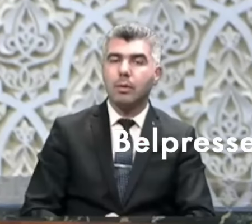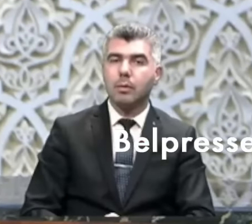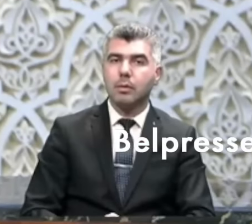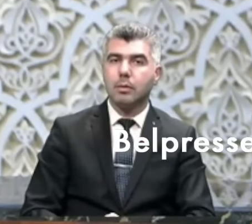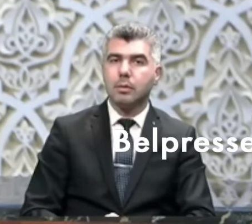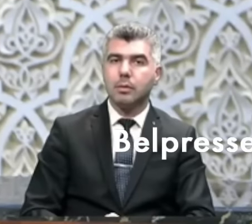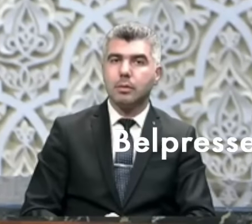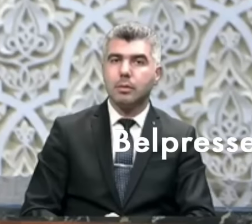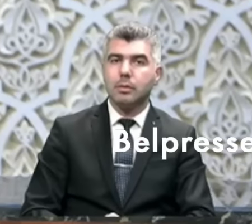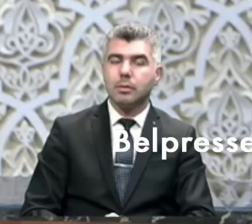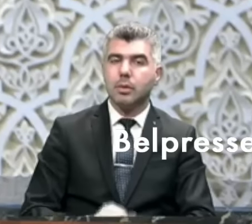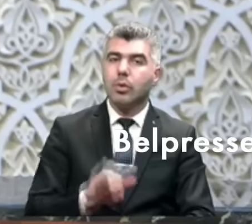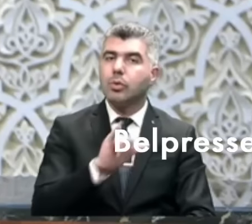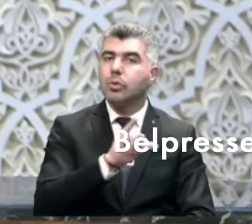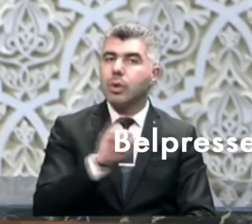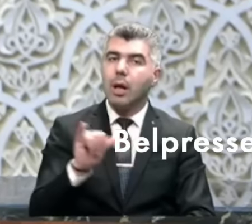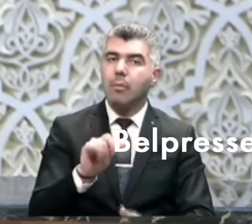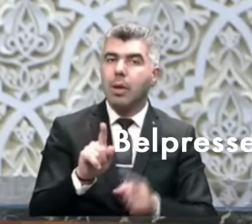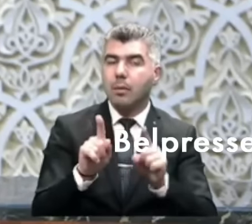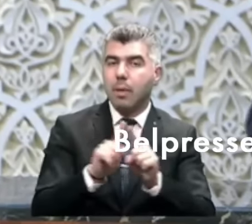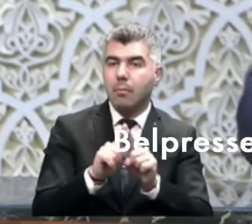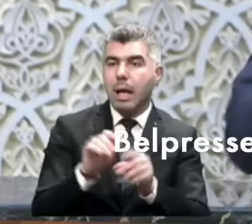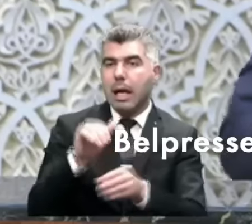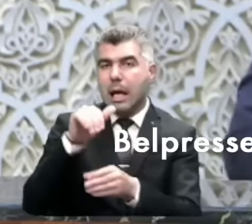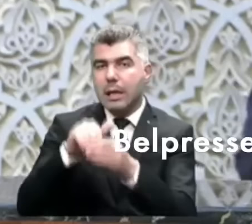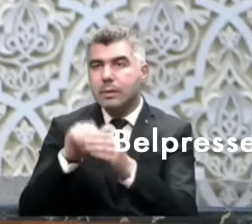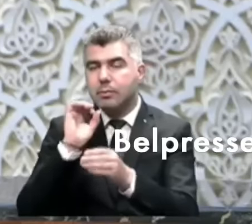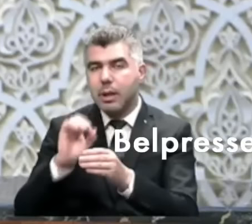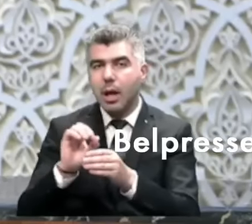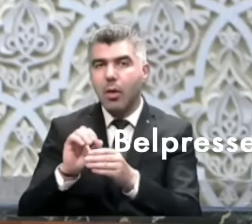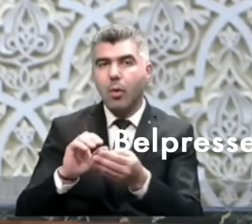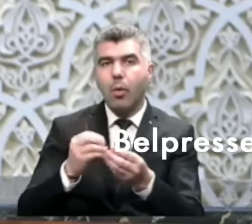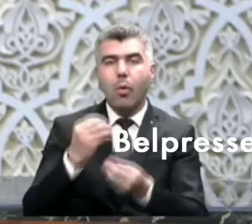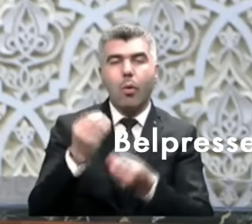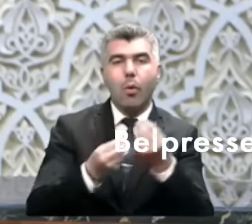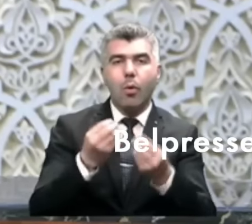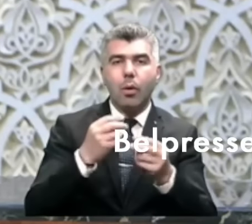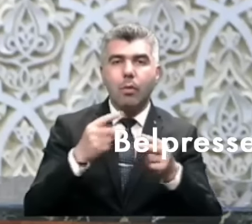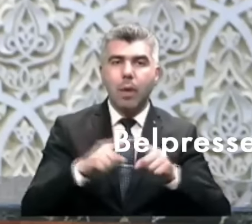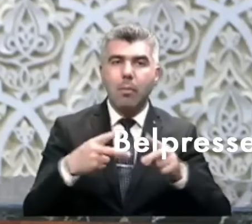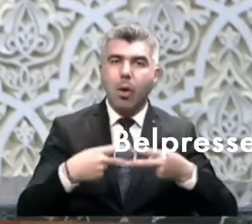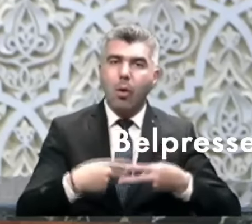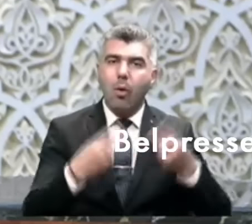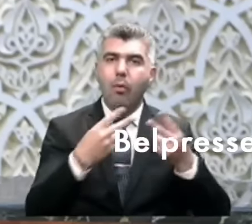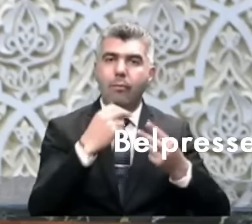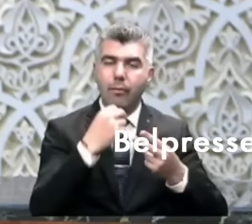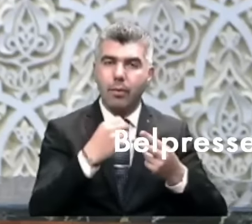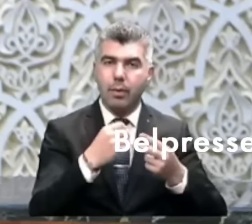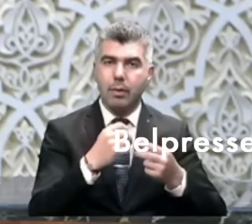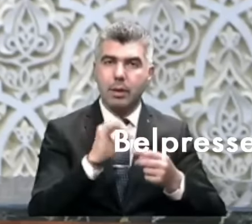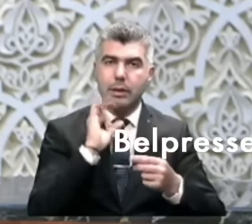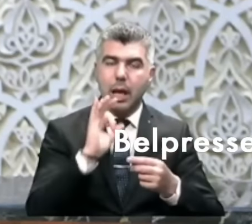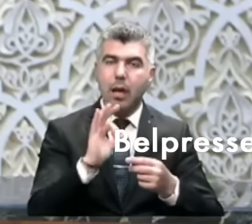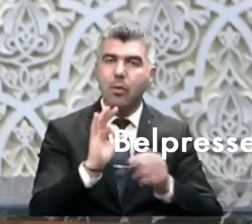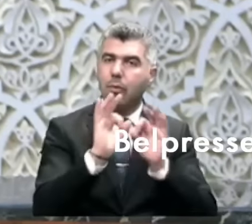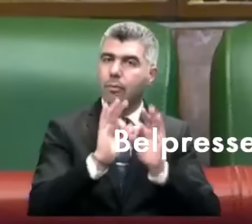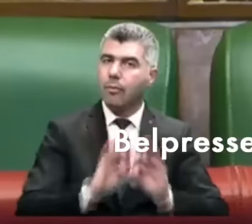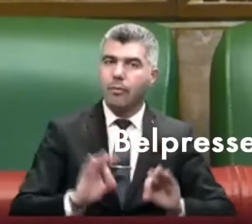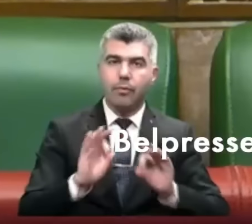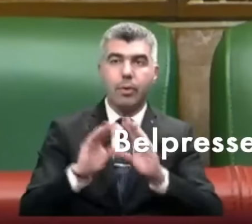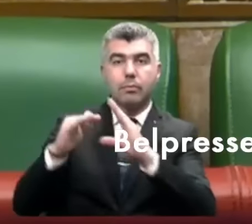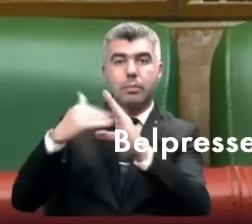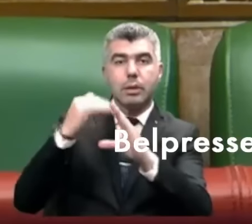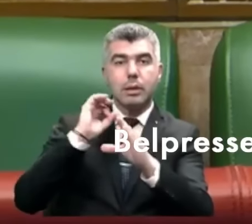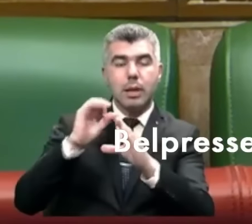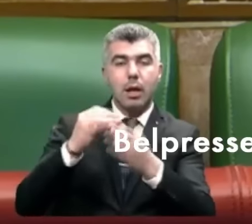يمكنش ان نحل محل فريق محترم او مجموعه محترمه واندر احكام قيمه انطلاقا من الصياغه اللي كتوصل بها